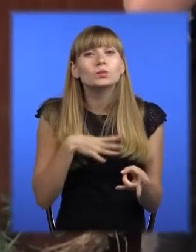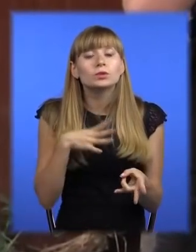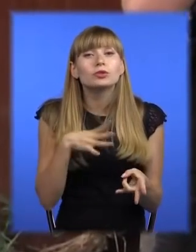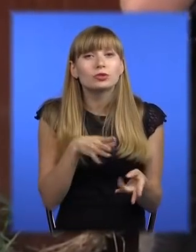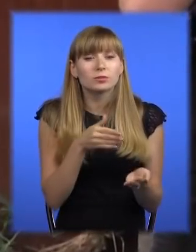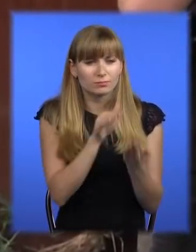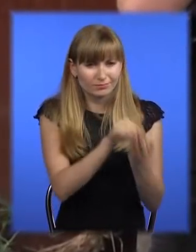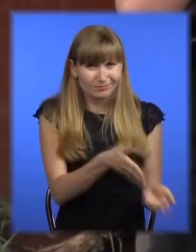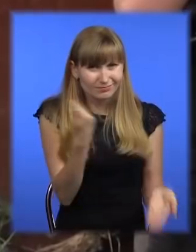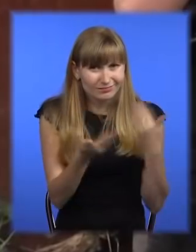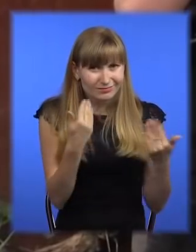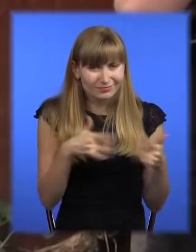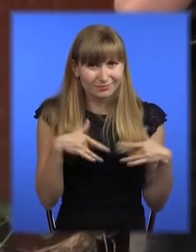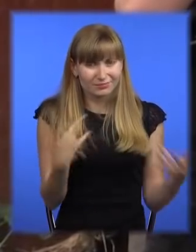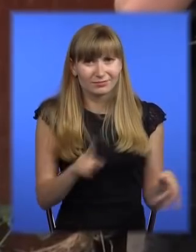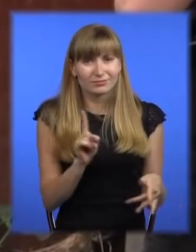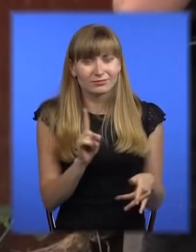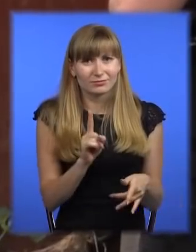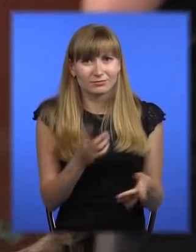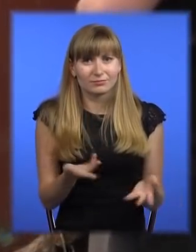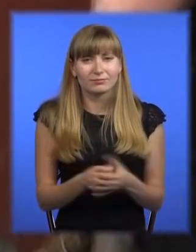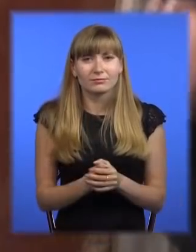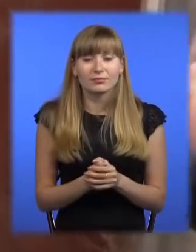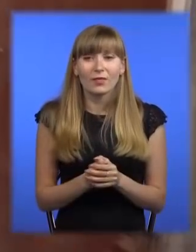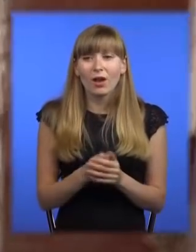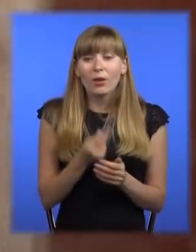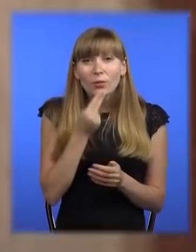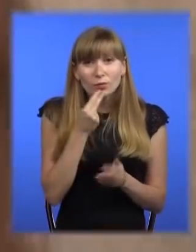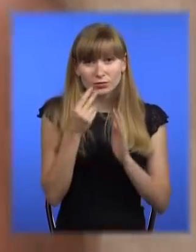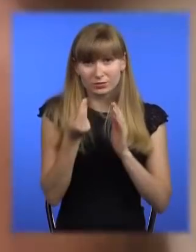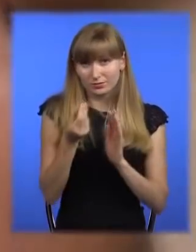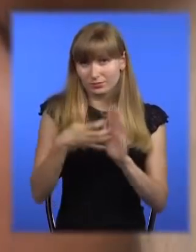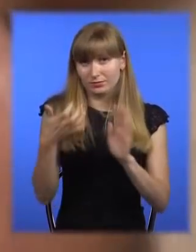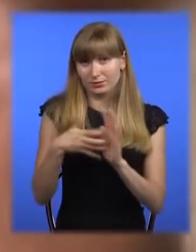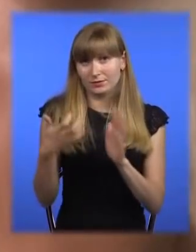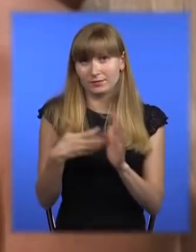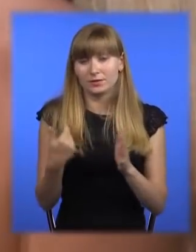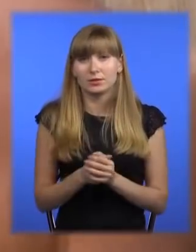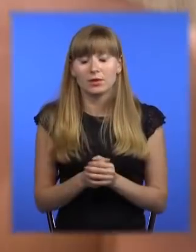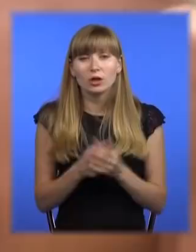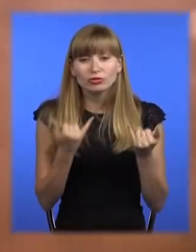яких потрібні були гроші і прибігати до таких варварських дій, як? На їду не вистачало.